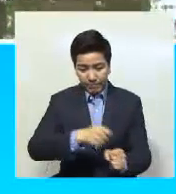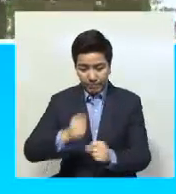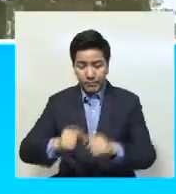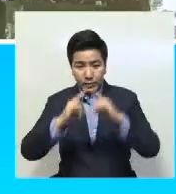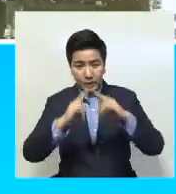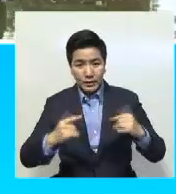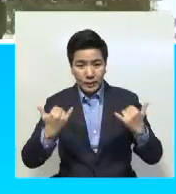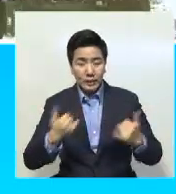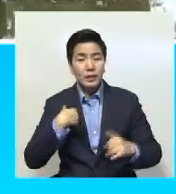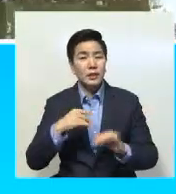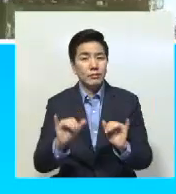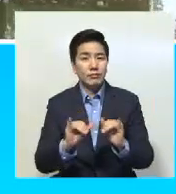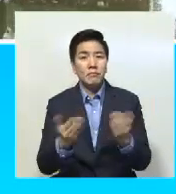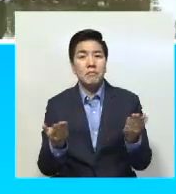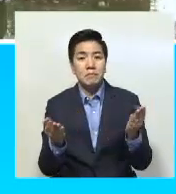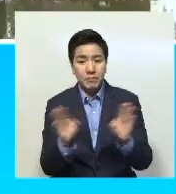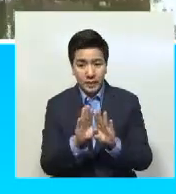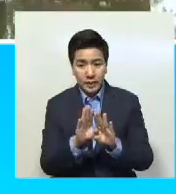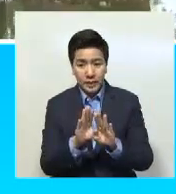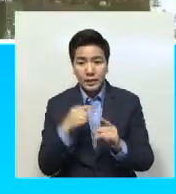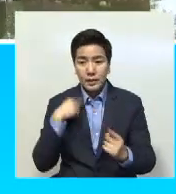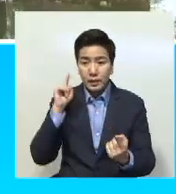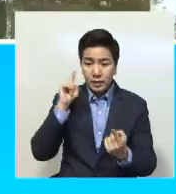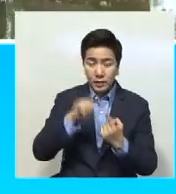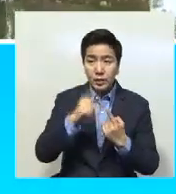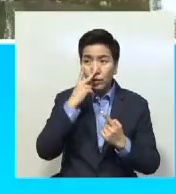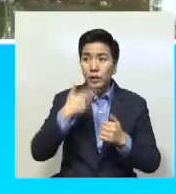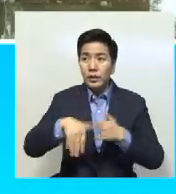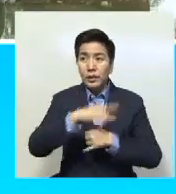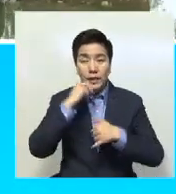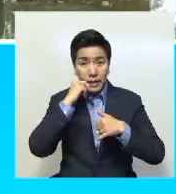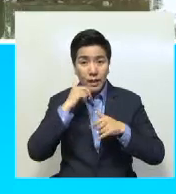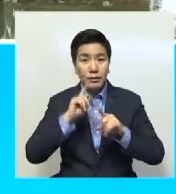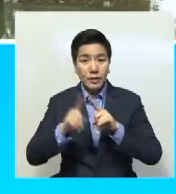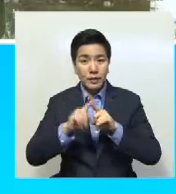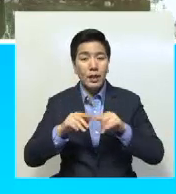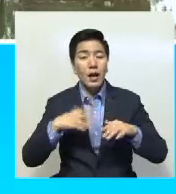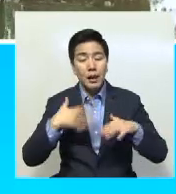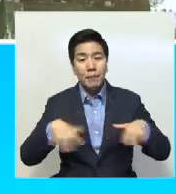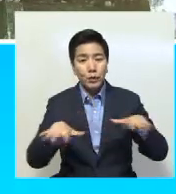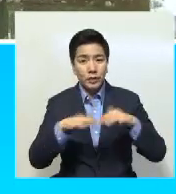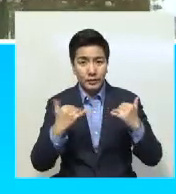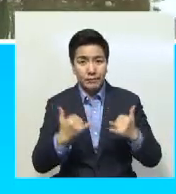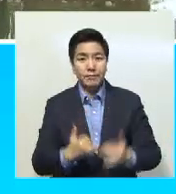งนี้ทางอุทยานก็จะยังคงปิดการท่องเที่ยวไปก่อนจนกว่าสภาวะน้ำในเขื่อนแก่งกระจานจะสู่ภาวะปกติค่ะ